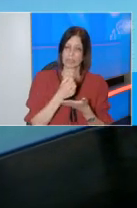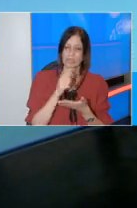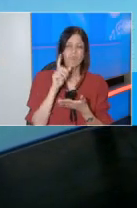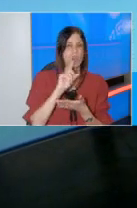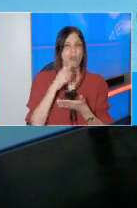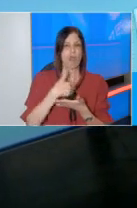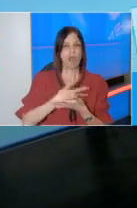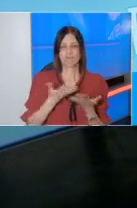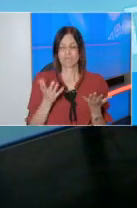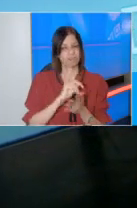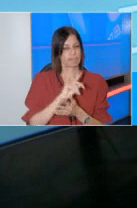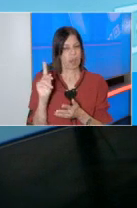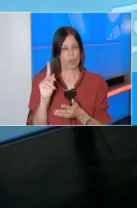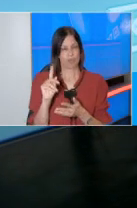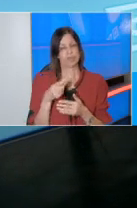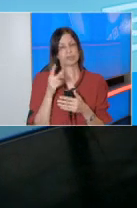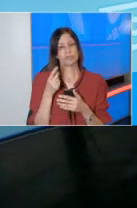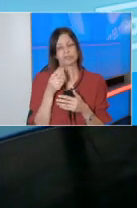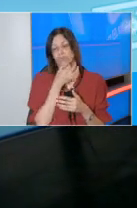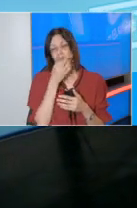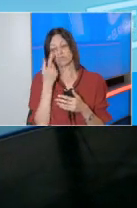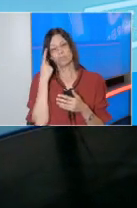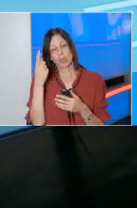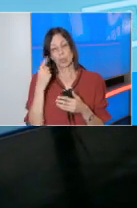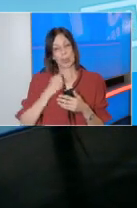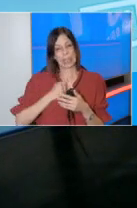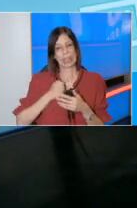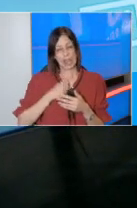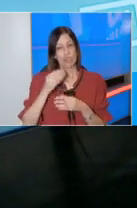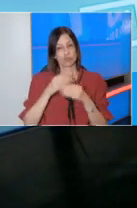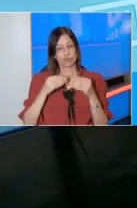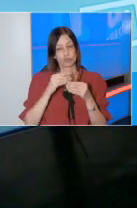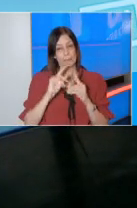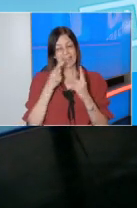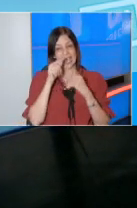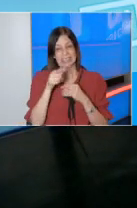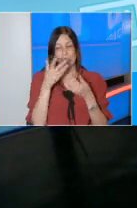חולקו. האם ידעו עכשיו בקנדה להשתמש במקרה